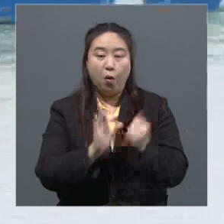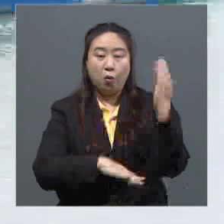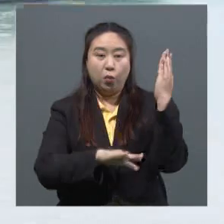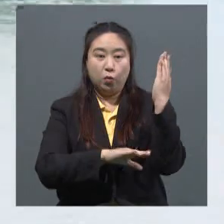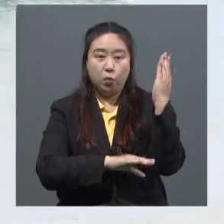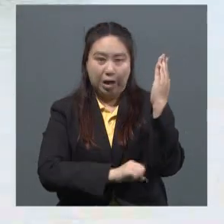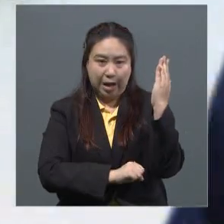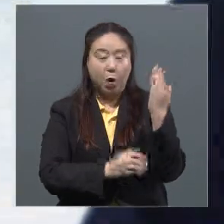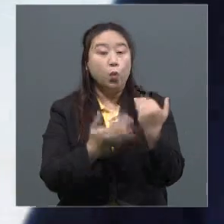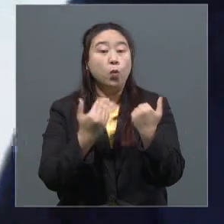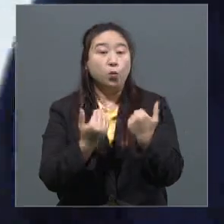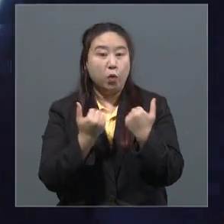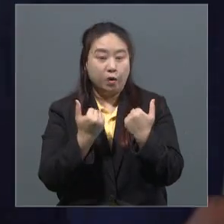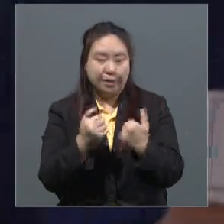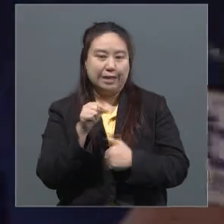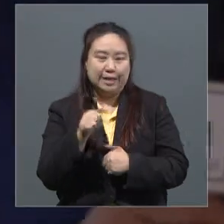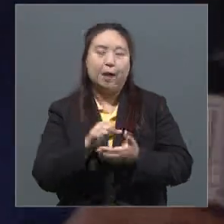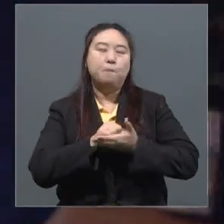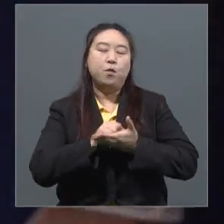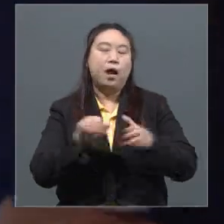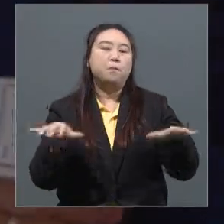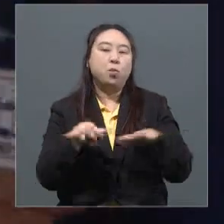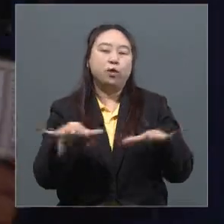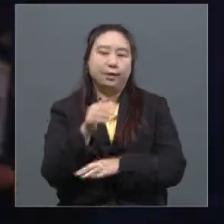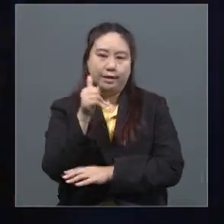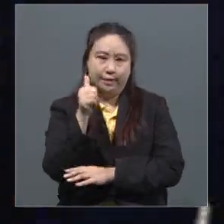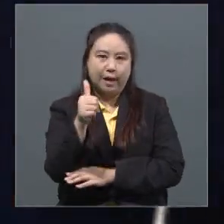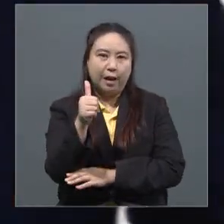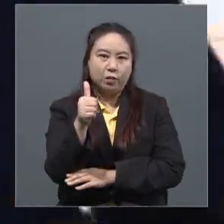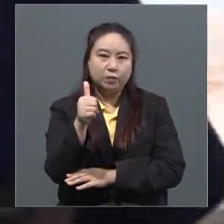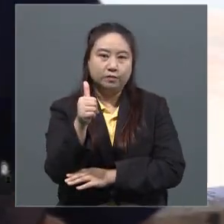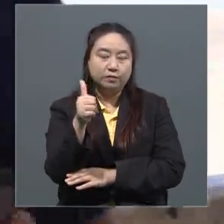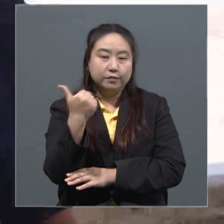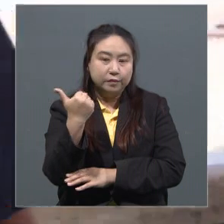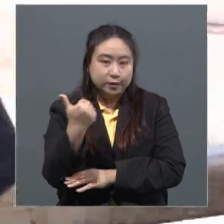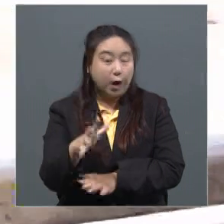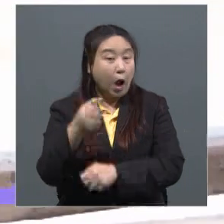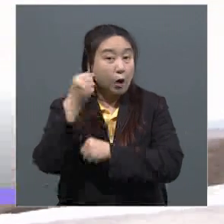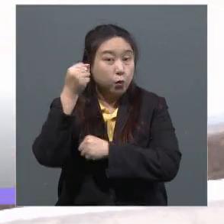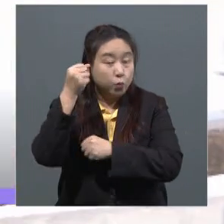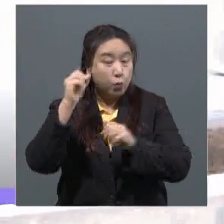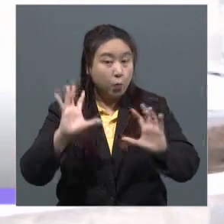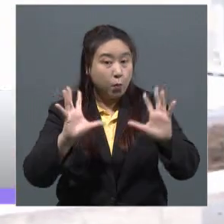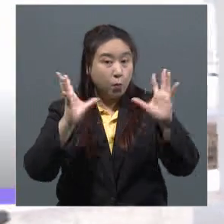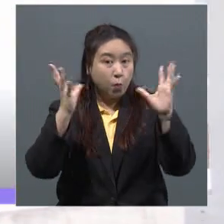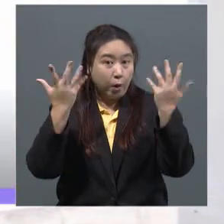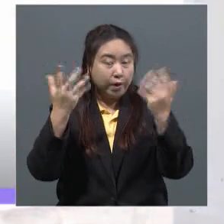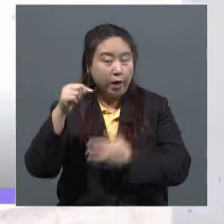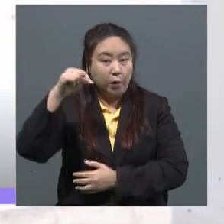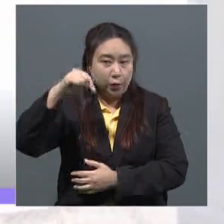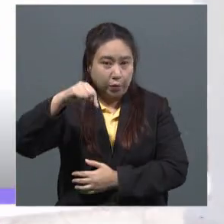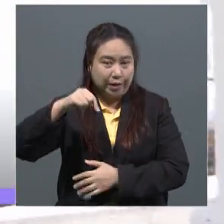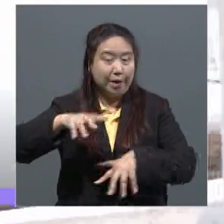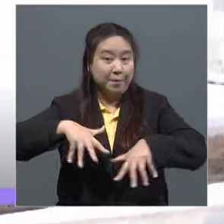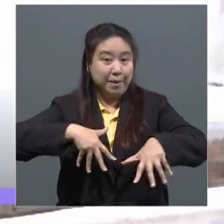าก็กลับมาให้บริการตามปกติทั้งหมดทุกลำและเมื่อการชุมนุมเสร็จสิ้นนะครับพื้นที่ตรงนี้ชาวบ้